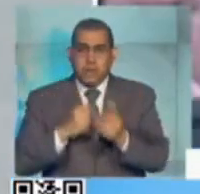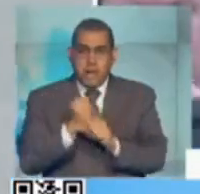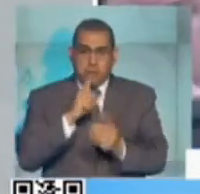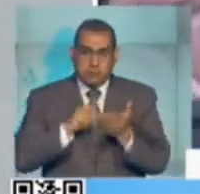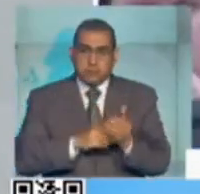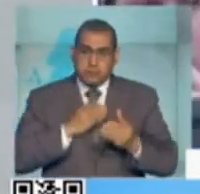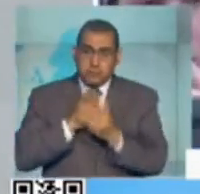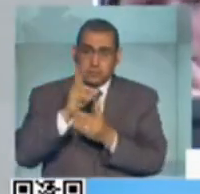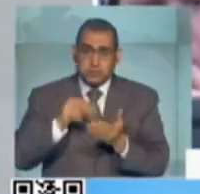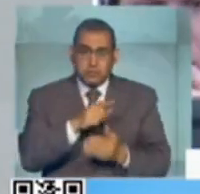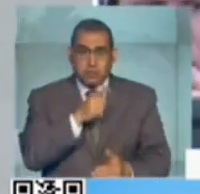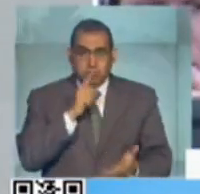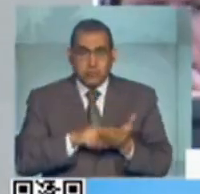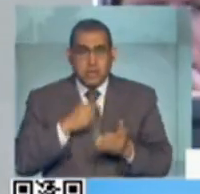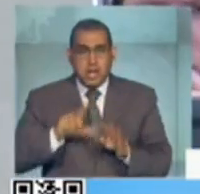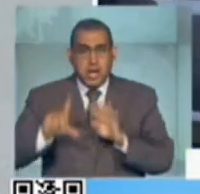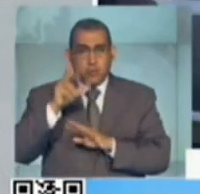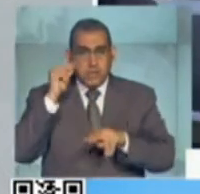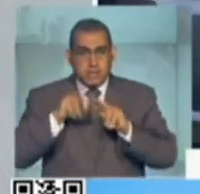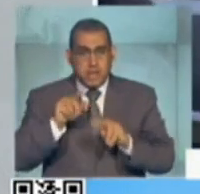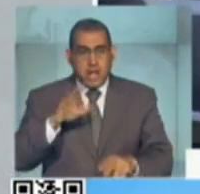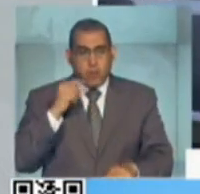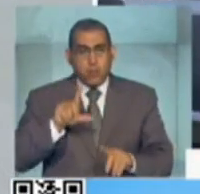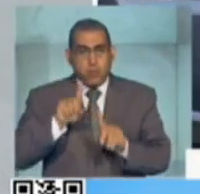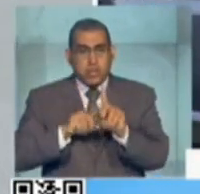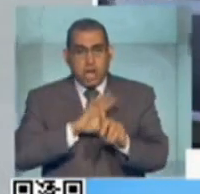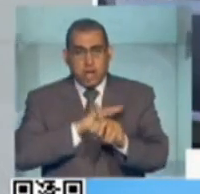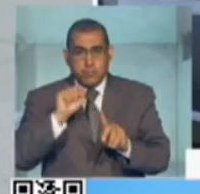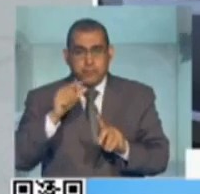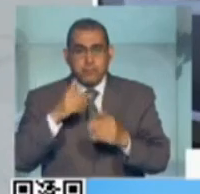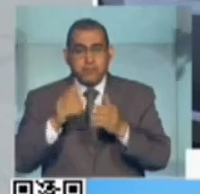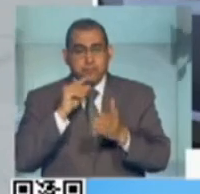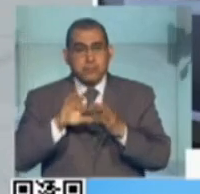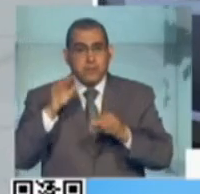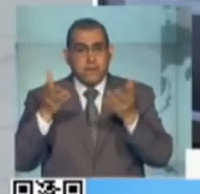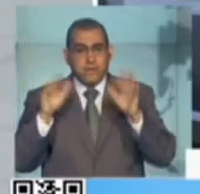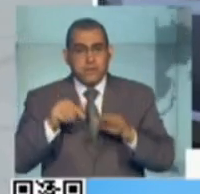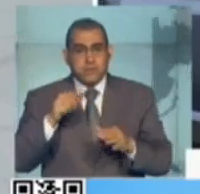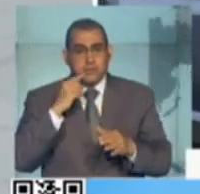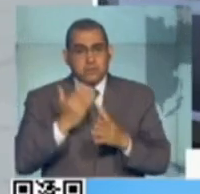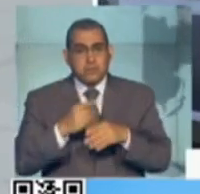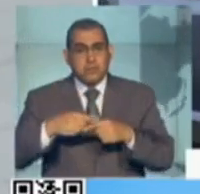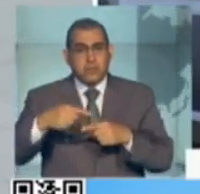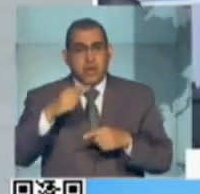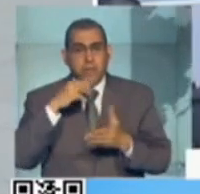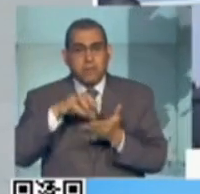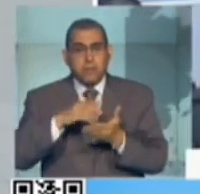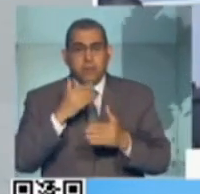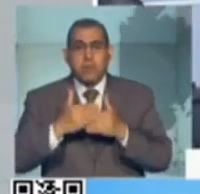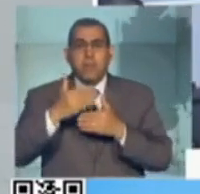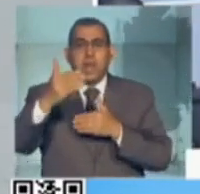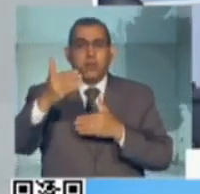قرارات الاعتقال، إن كان ذلك ضد رئيس الوزراء أو وزير الدفاع يوافق، لأن هناك العديد من الآثار على المديات المتوسطة